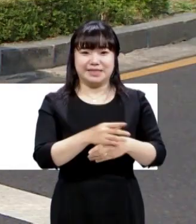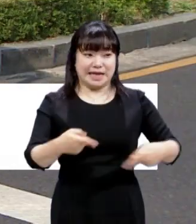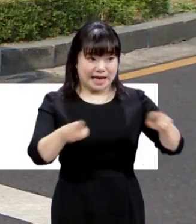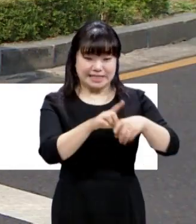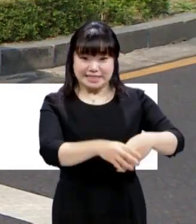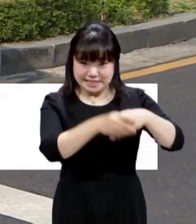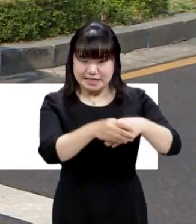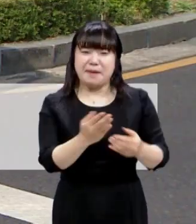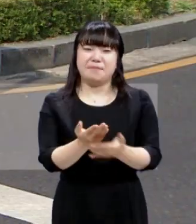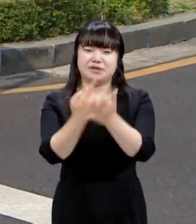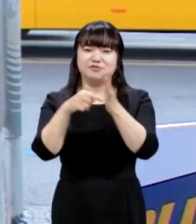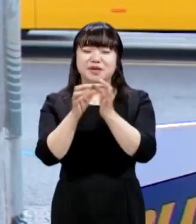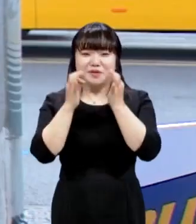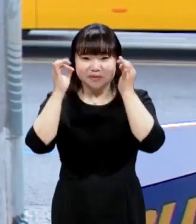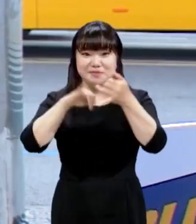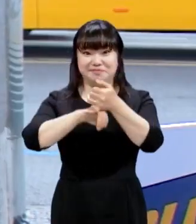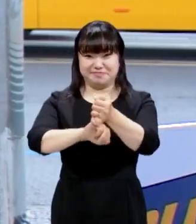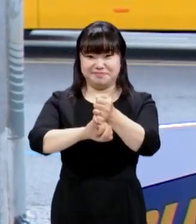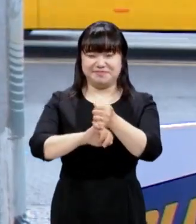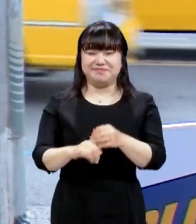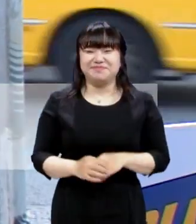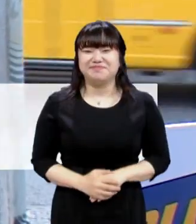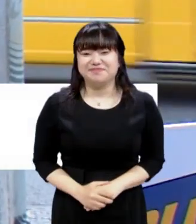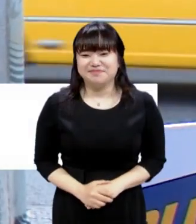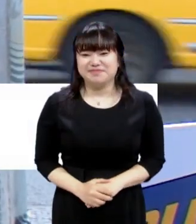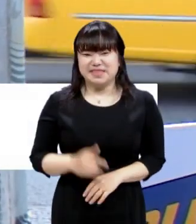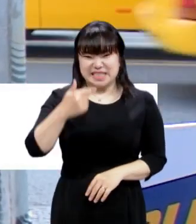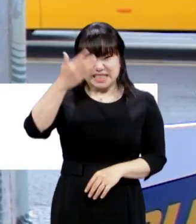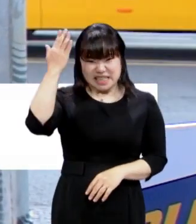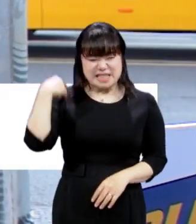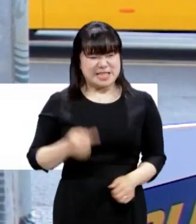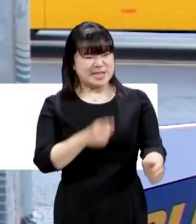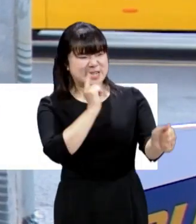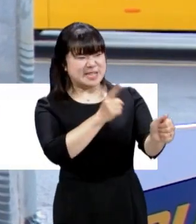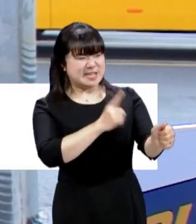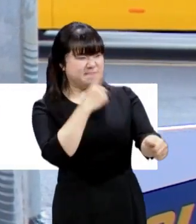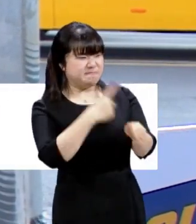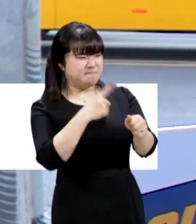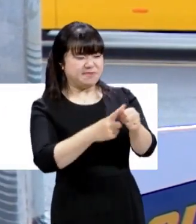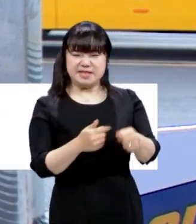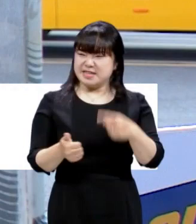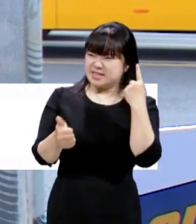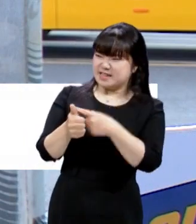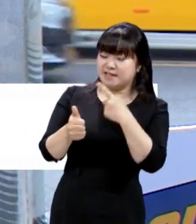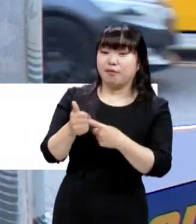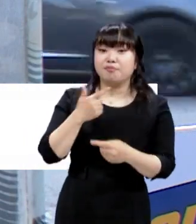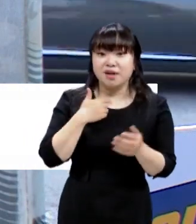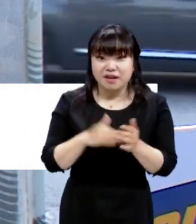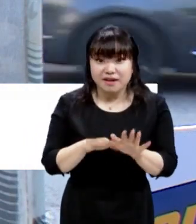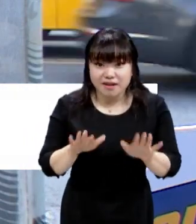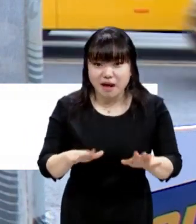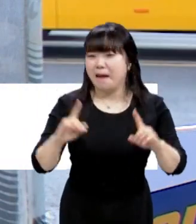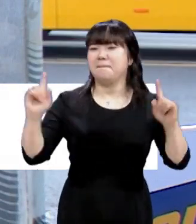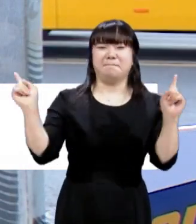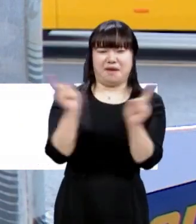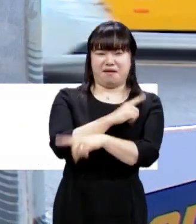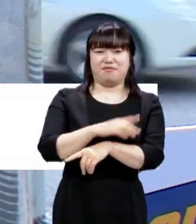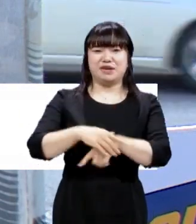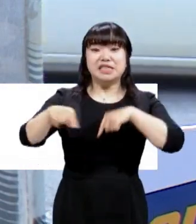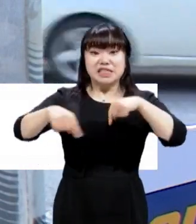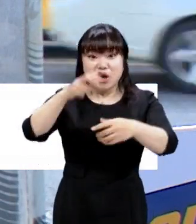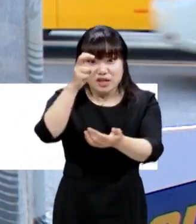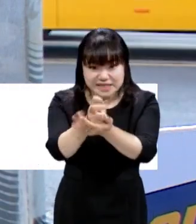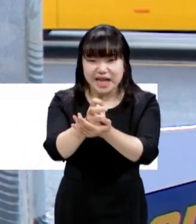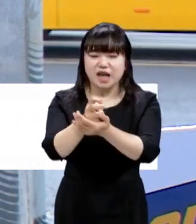이렇게 수분 좋겠습니다 옛날에는 흑색선전 애가 태보 이런 게 나무 했다면 지금은 정책